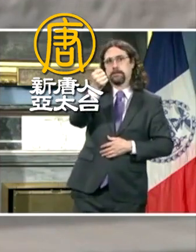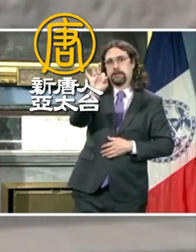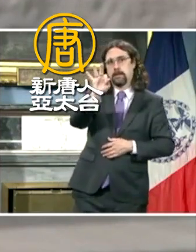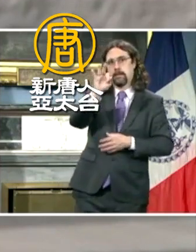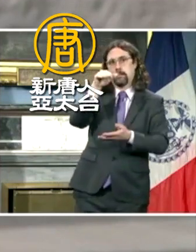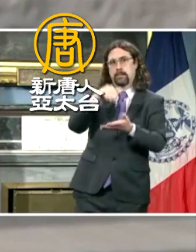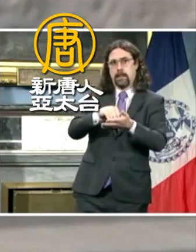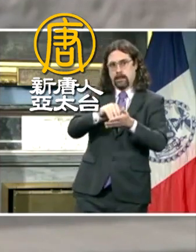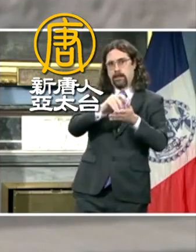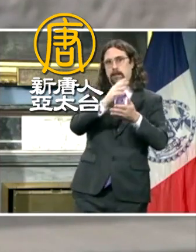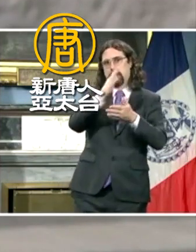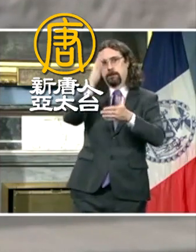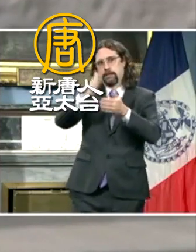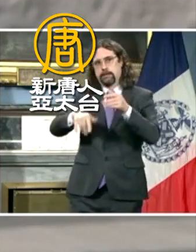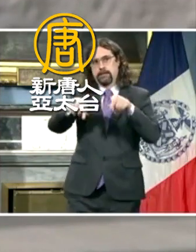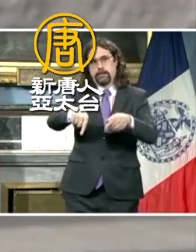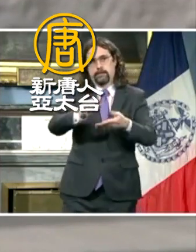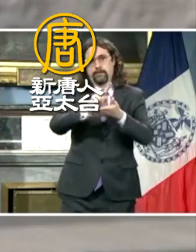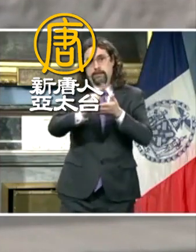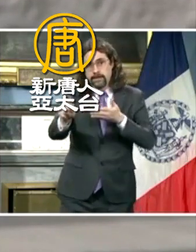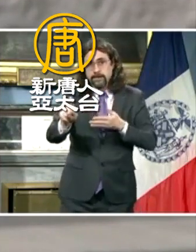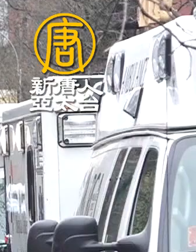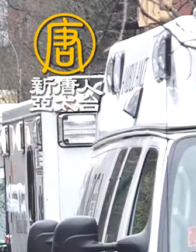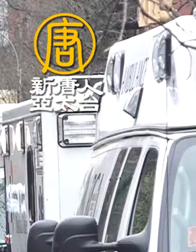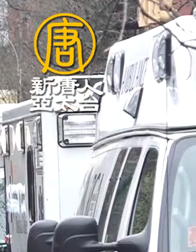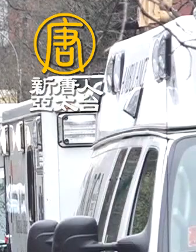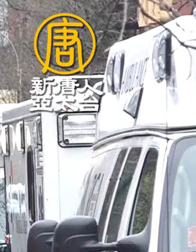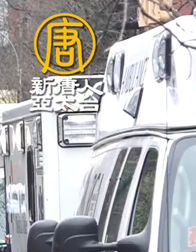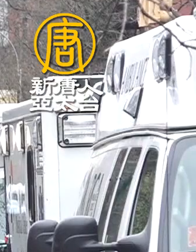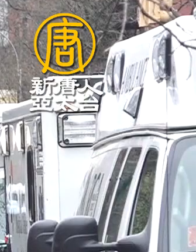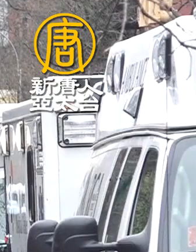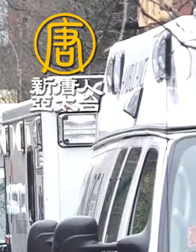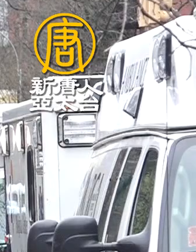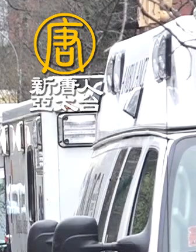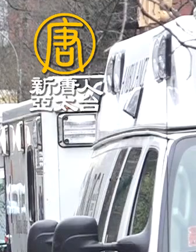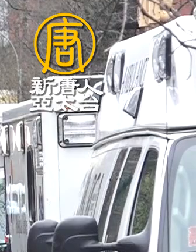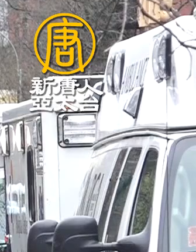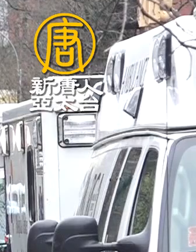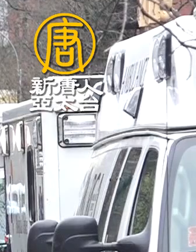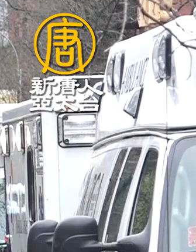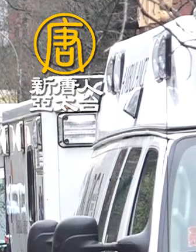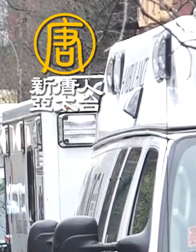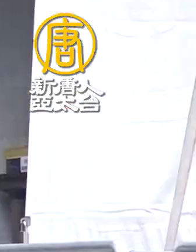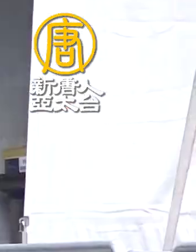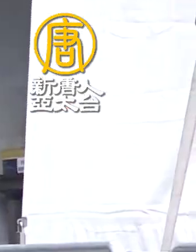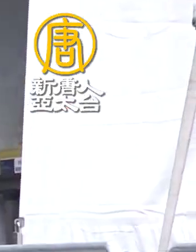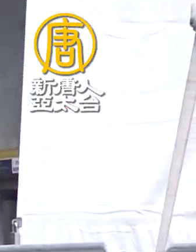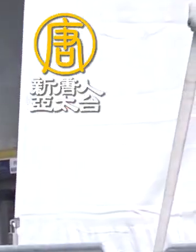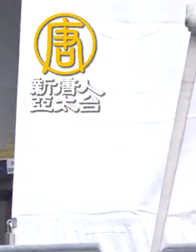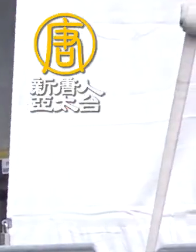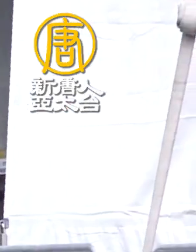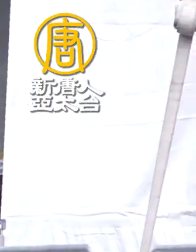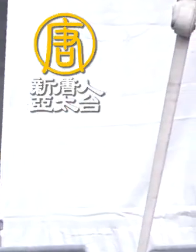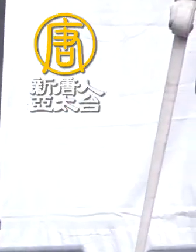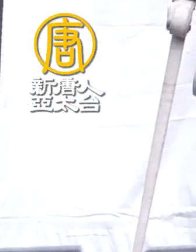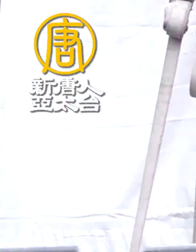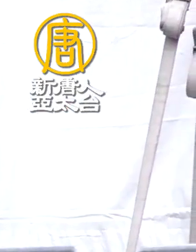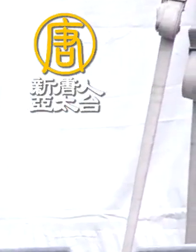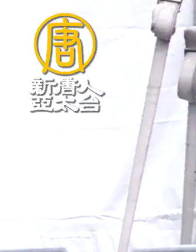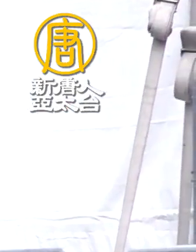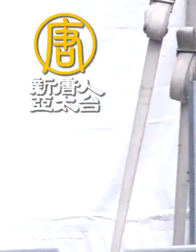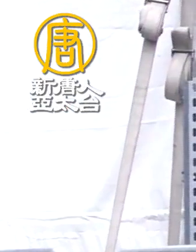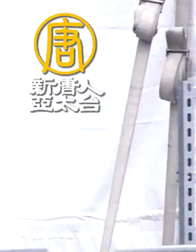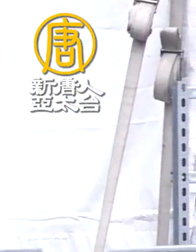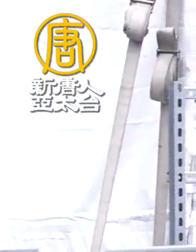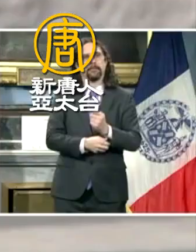320,000. Amazing contribution to this effort. 纽约市上周总共用掉180万件防护服，本周预计消